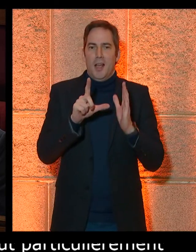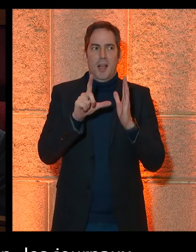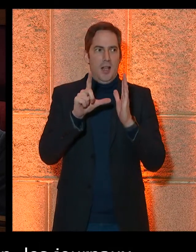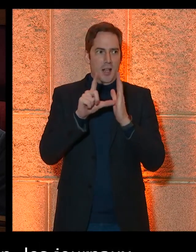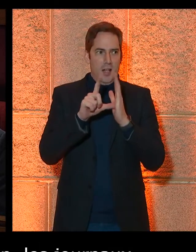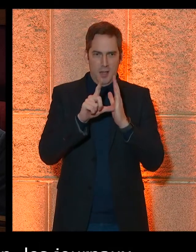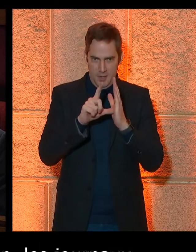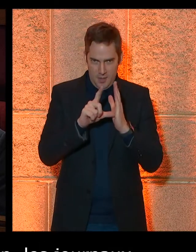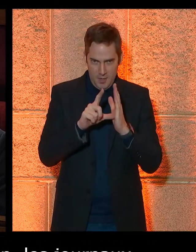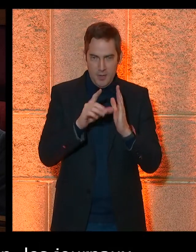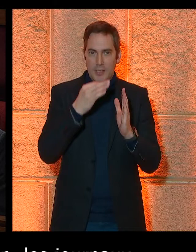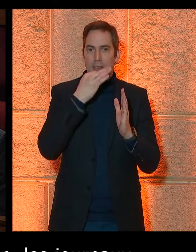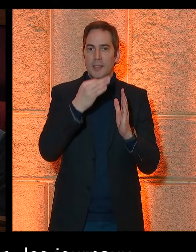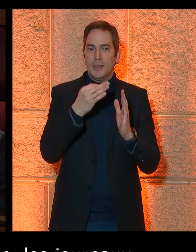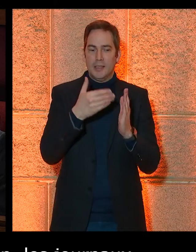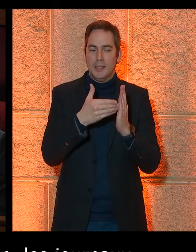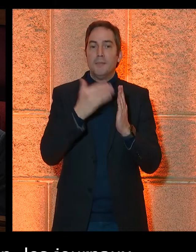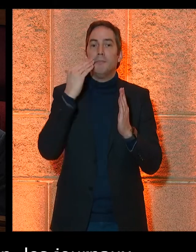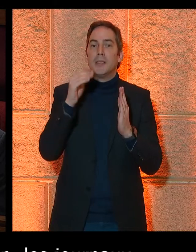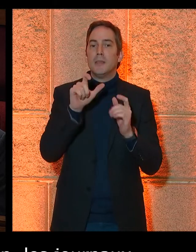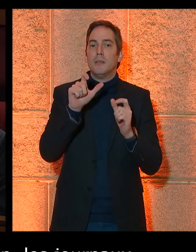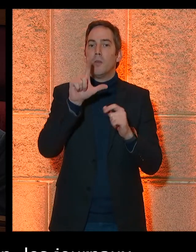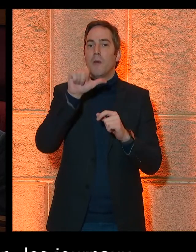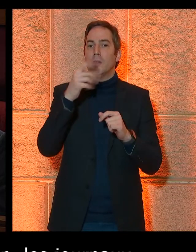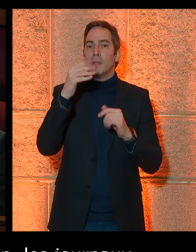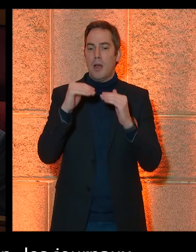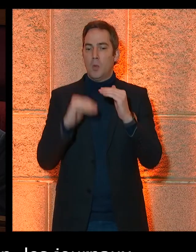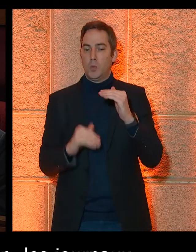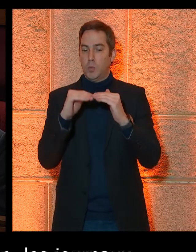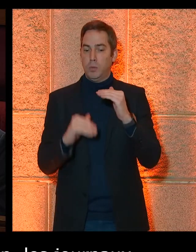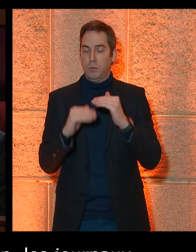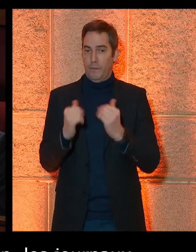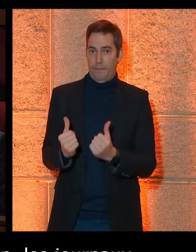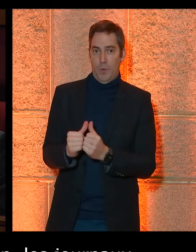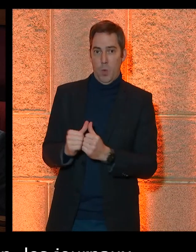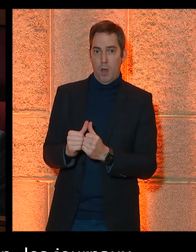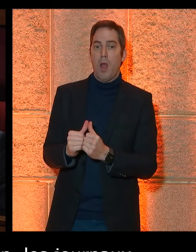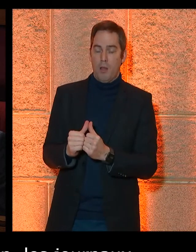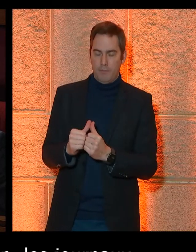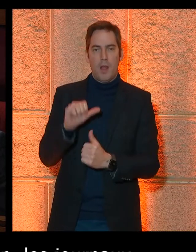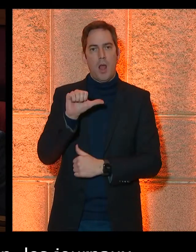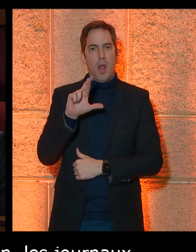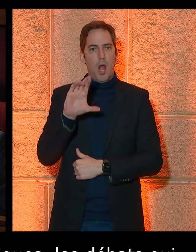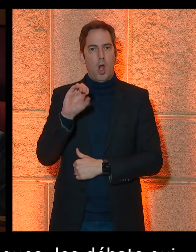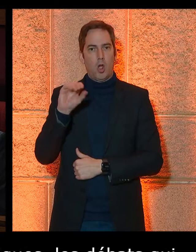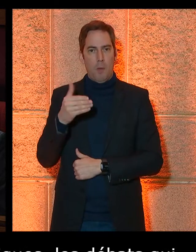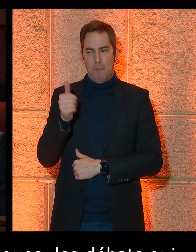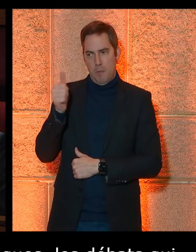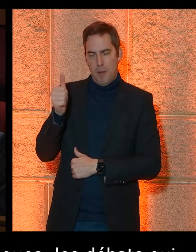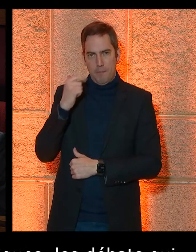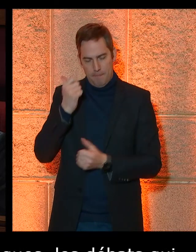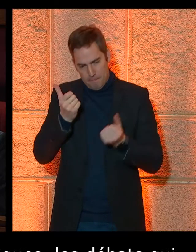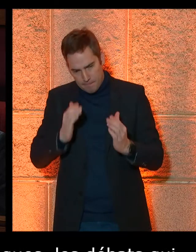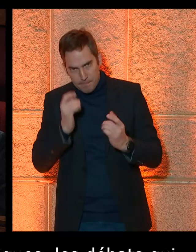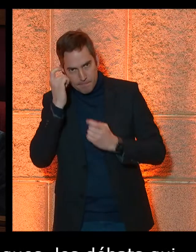n'ont pas ce taux d'audience la possibilité à l'ARCOM de fixer dans les conventions qu'ils